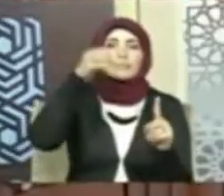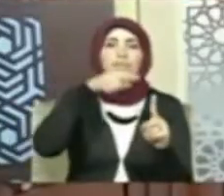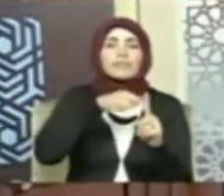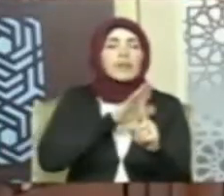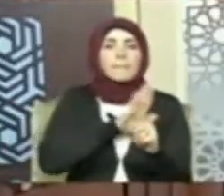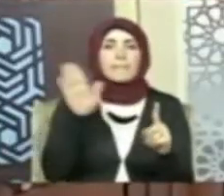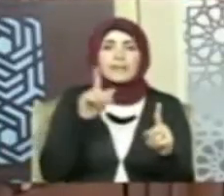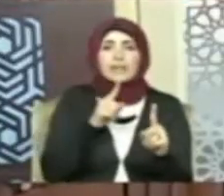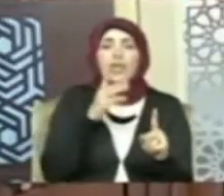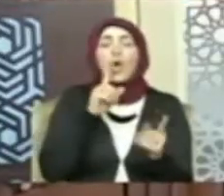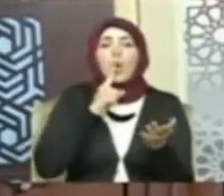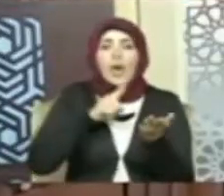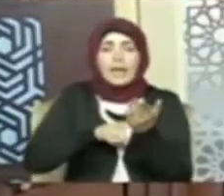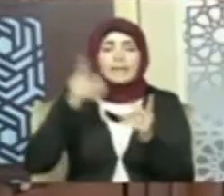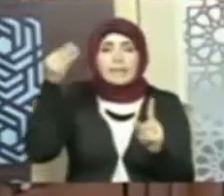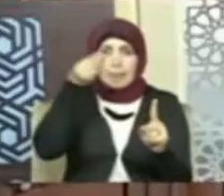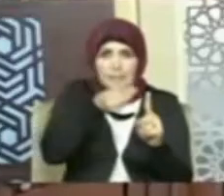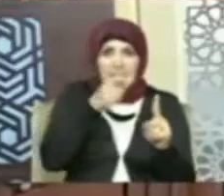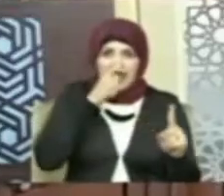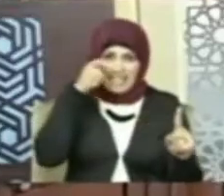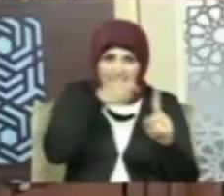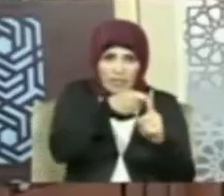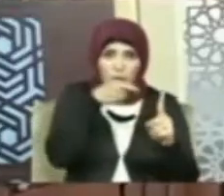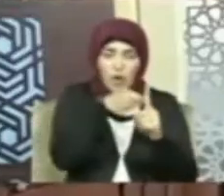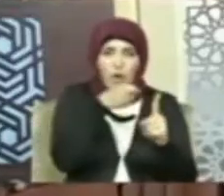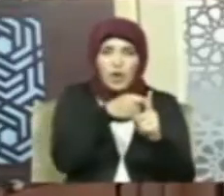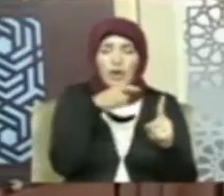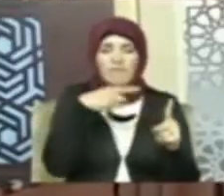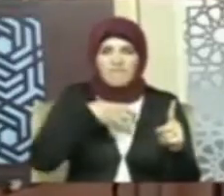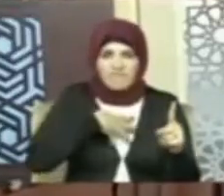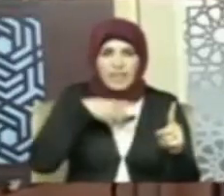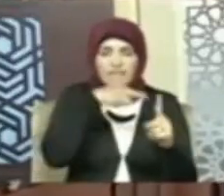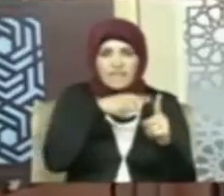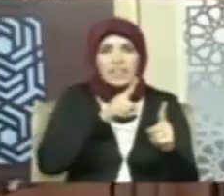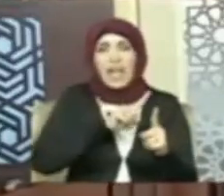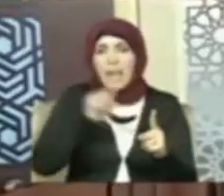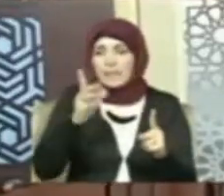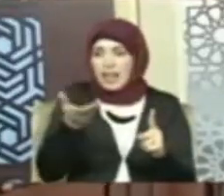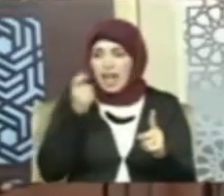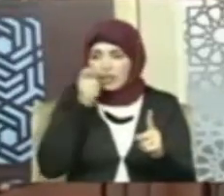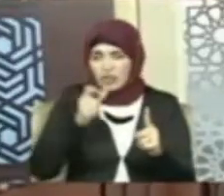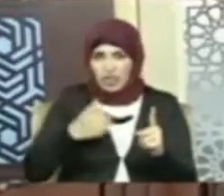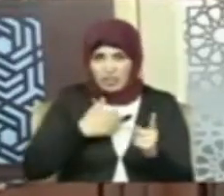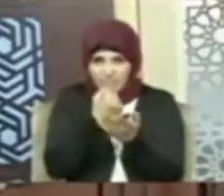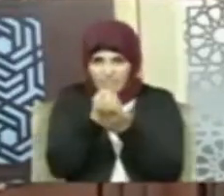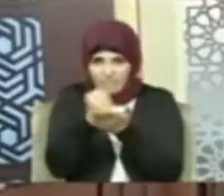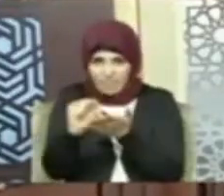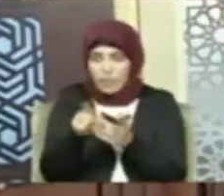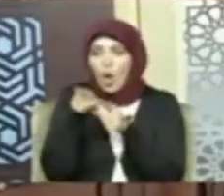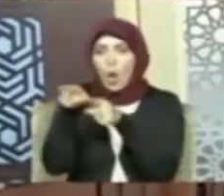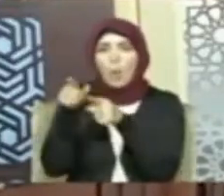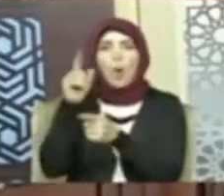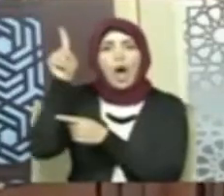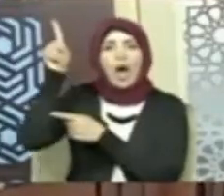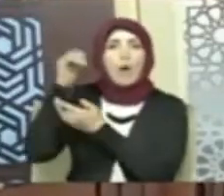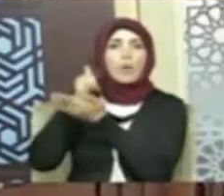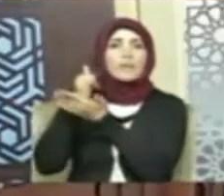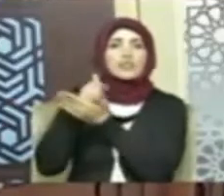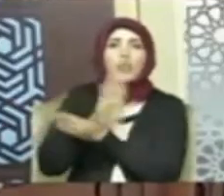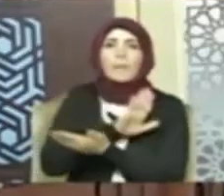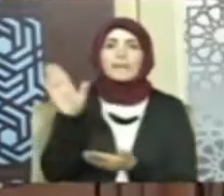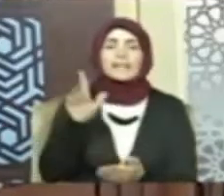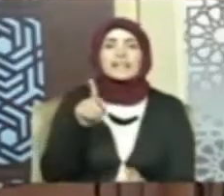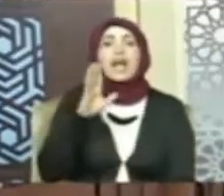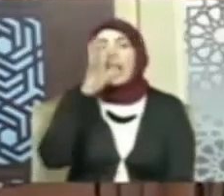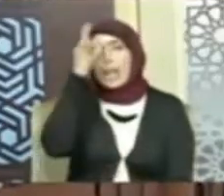وإن يمسسك الله بضر فلا كاشف له إلا هو، وإن يمسسك